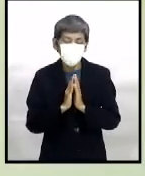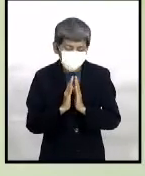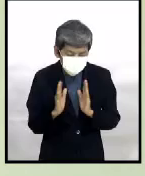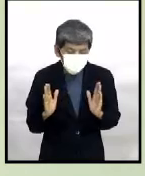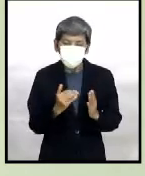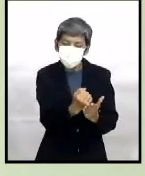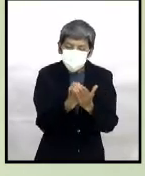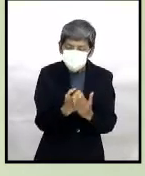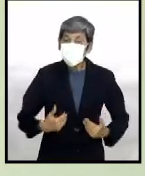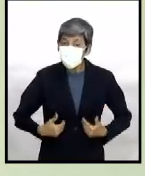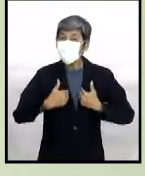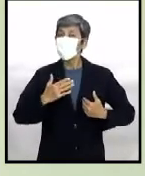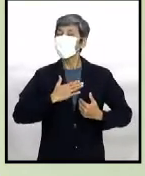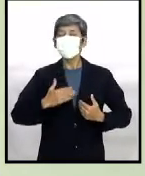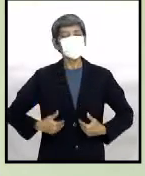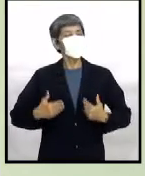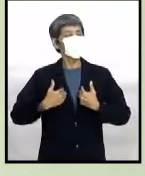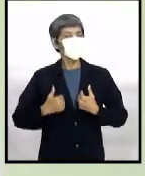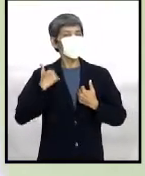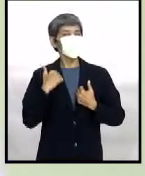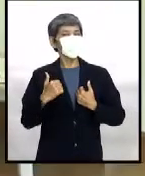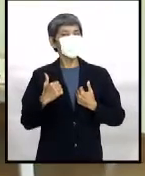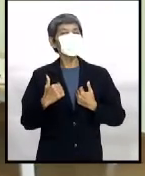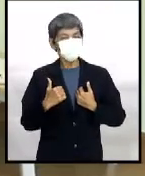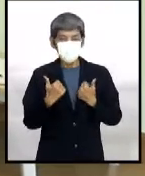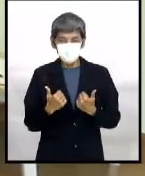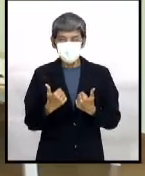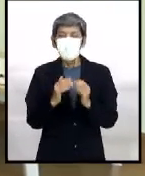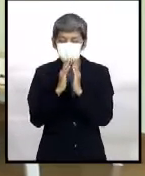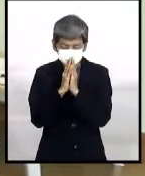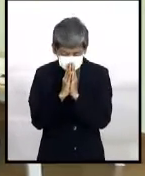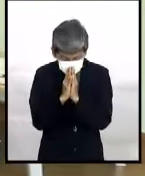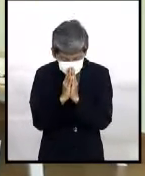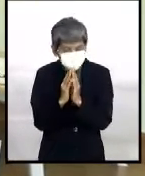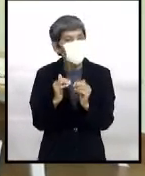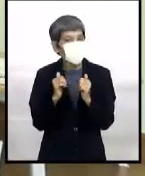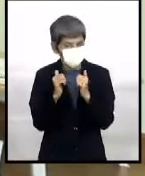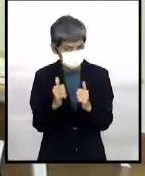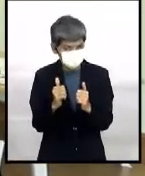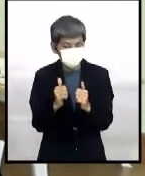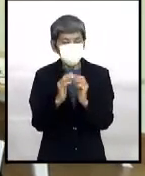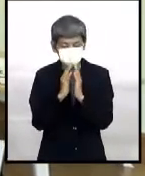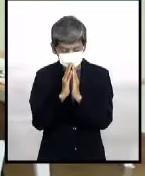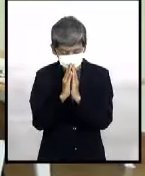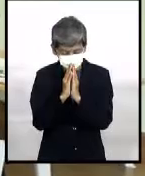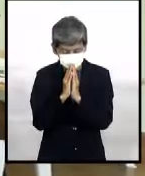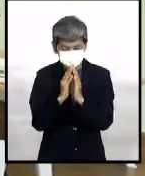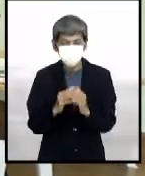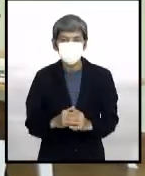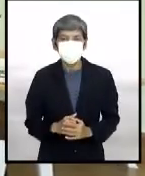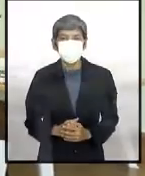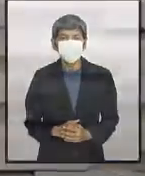ณเขามากกว่าครับที่ทำให้ชีวิตผมมีค่าแบบนี ้ค่ะสำหรับวันนี้ต้องขอขอบคุณมากๆเลยค่ะ ด้วยความยินดีครับ ขอบคุณค่ะสวัสดีค่ะ